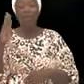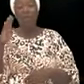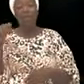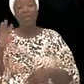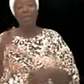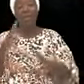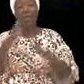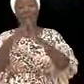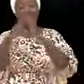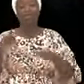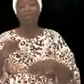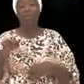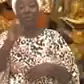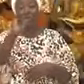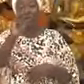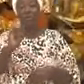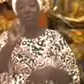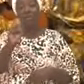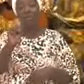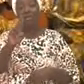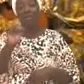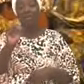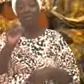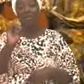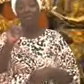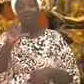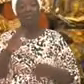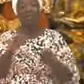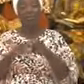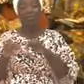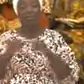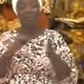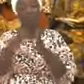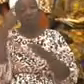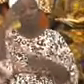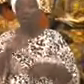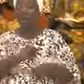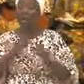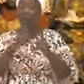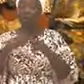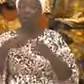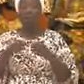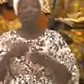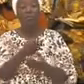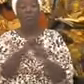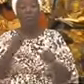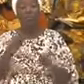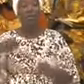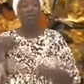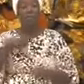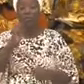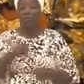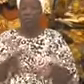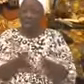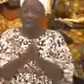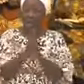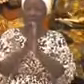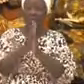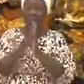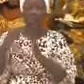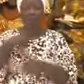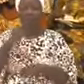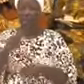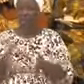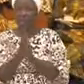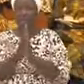voici ce que je ferai pour eux nous parlons du salut ne peut réclamer tu peux